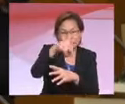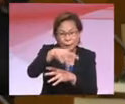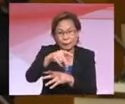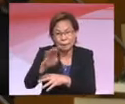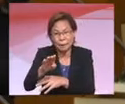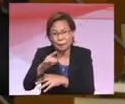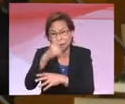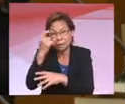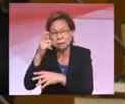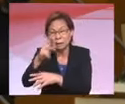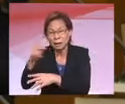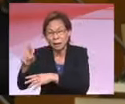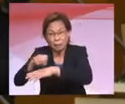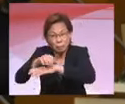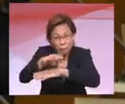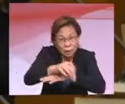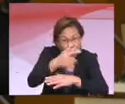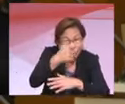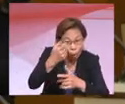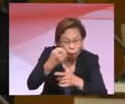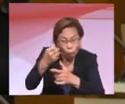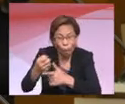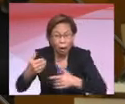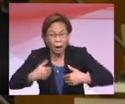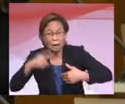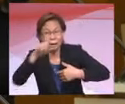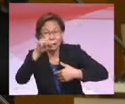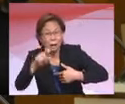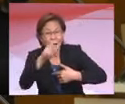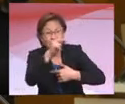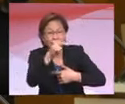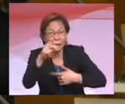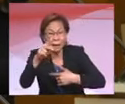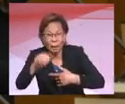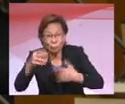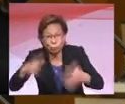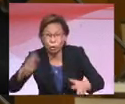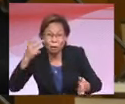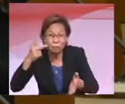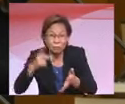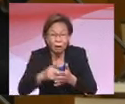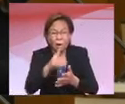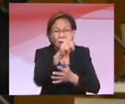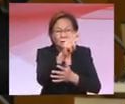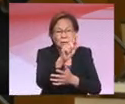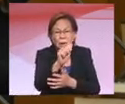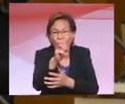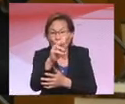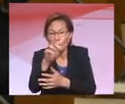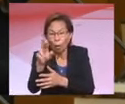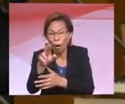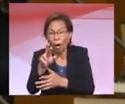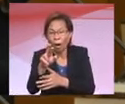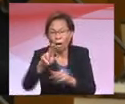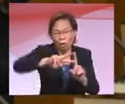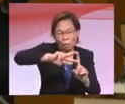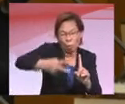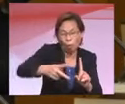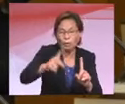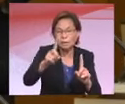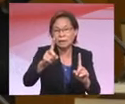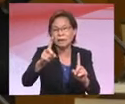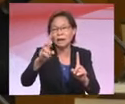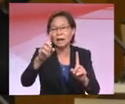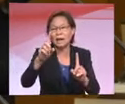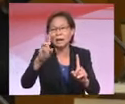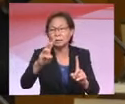nasihat KKM? Dan soalan kedua saya berkenaan dengan adakah KKM sudah mengenal pasti sama ada kluster Tawar juga adalah mutasi jenis D614G